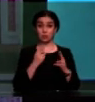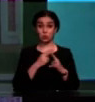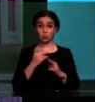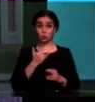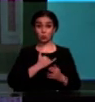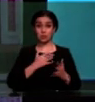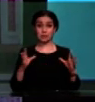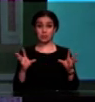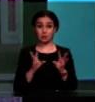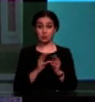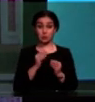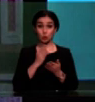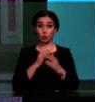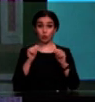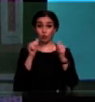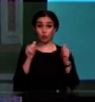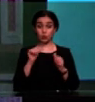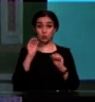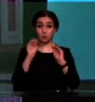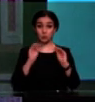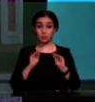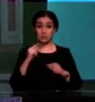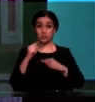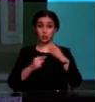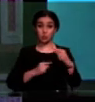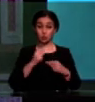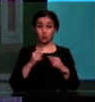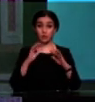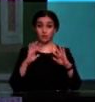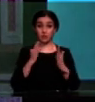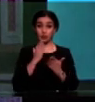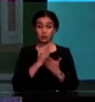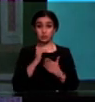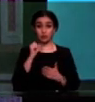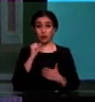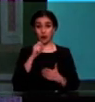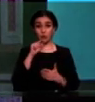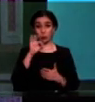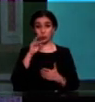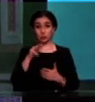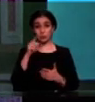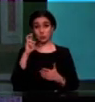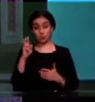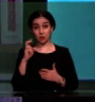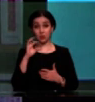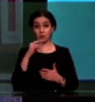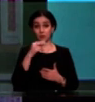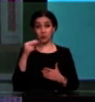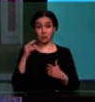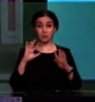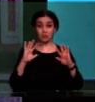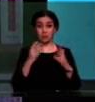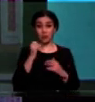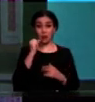нас совместные, то формула применяется следующая. Вероятность от А плюс Б равна вероятность события